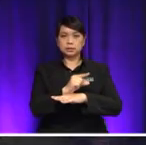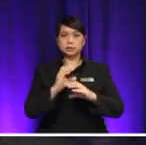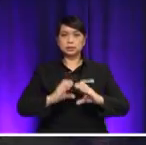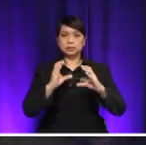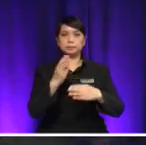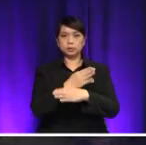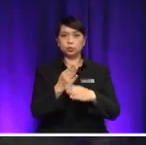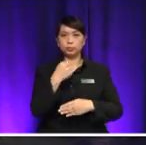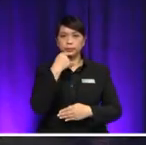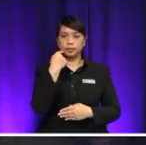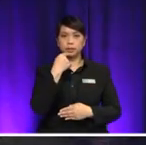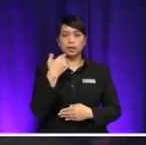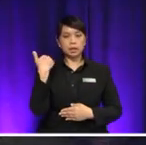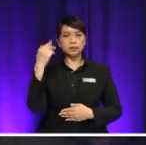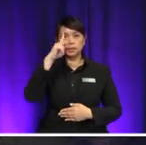88